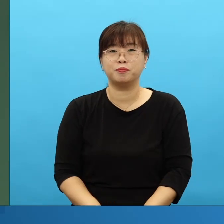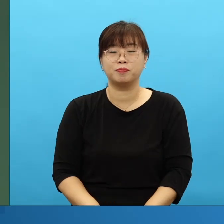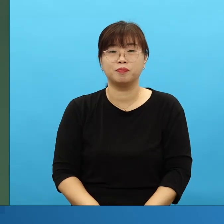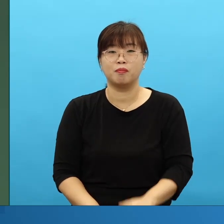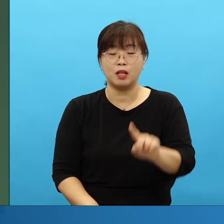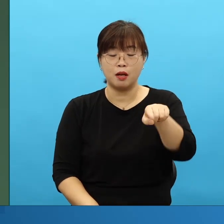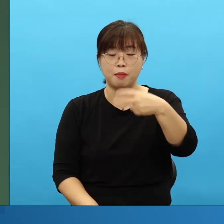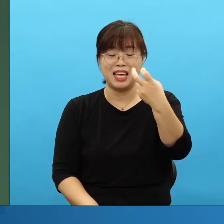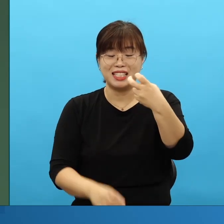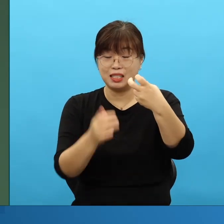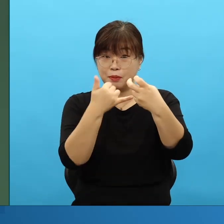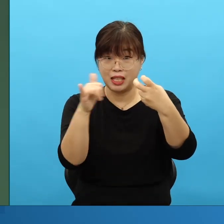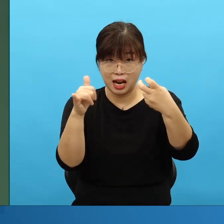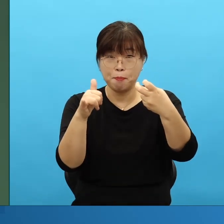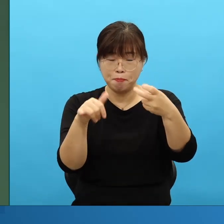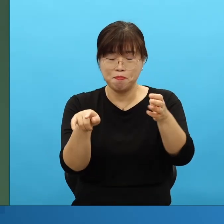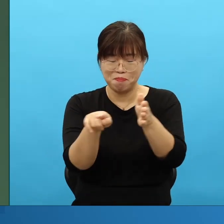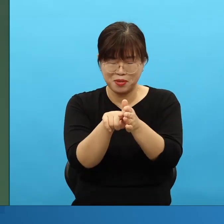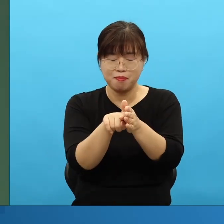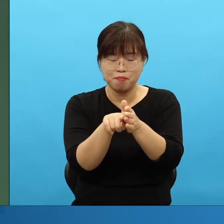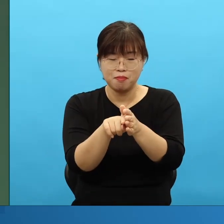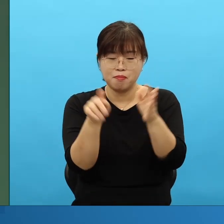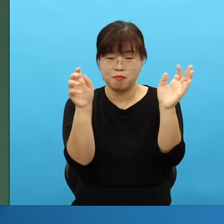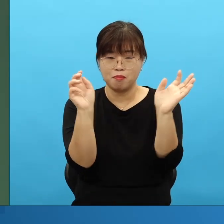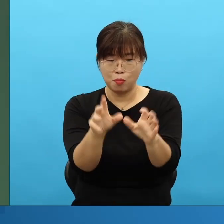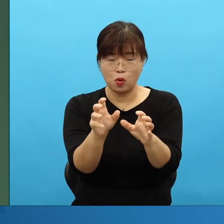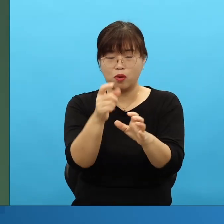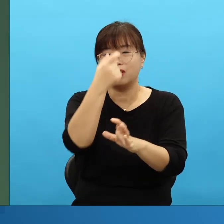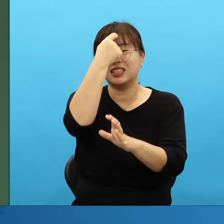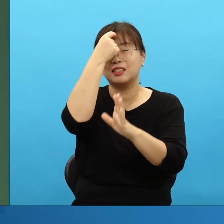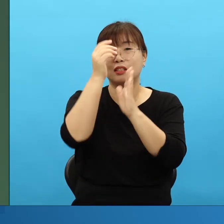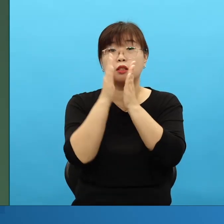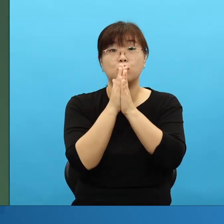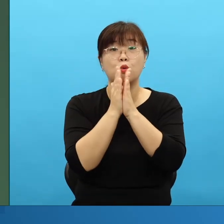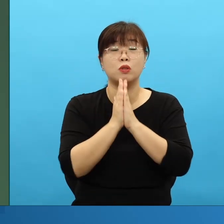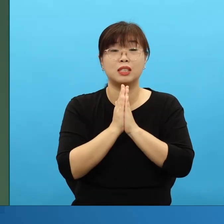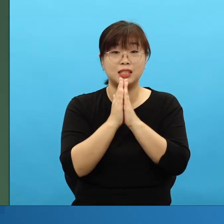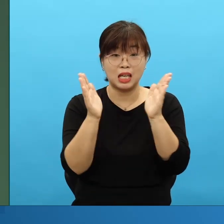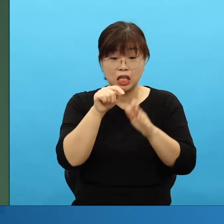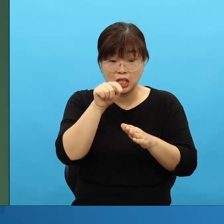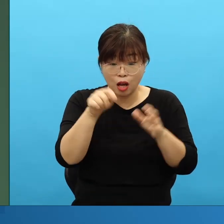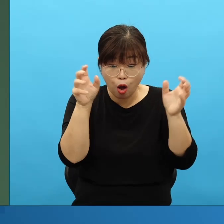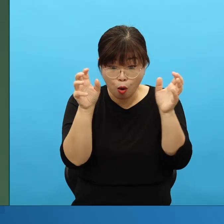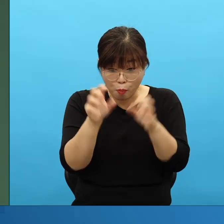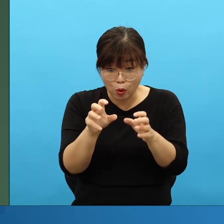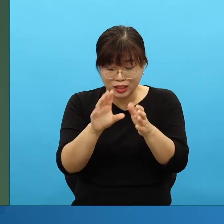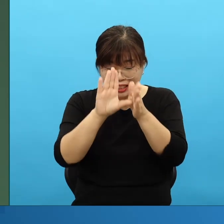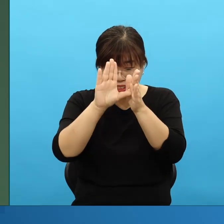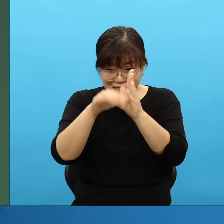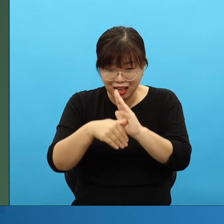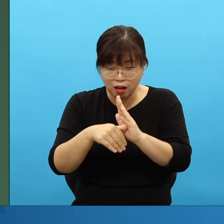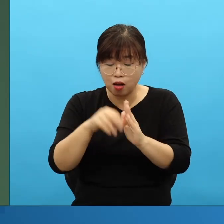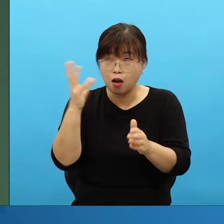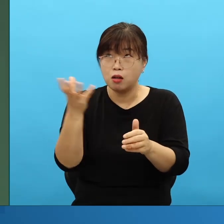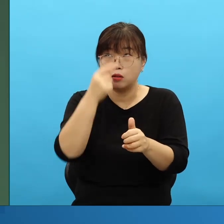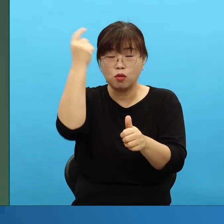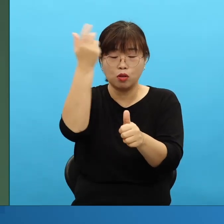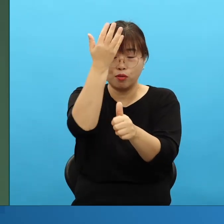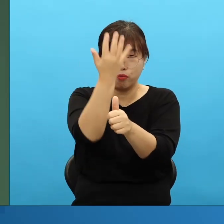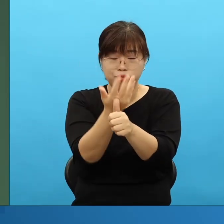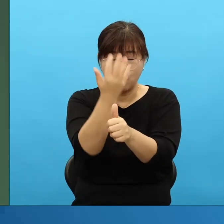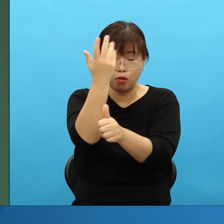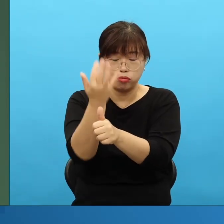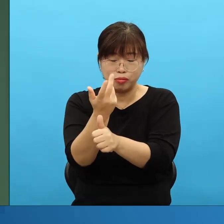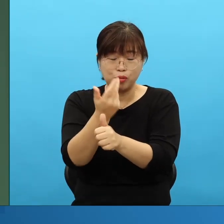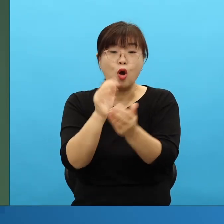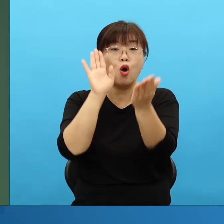기도하기 시작한 겁니다. These people gathered and began to pray. 그런데 세계복음화 일어났잖아요. And world evangelization happened.